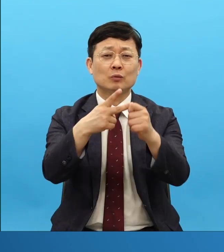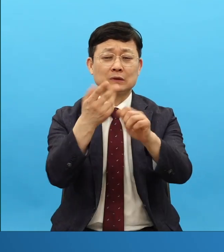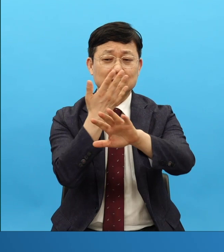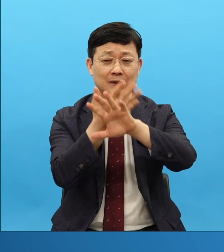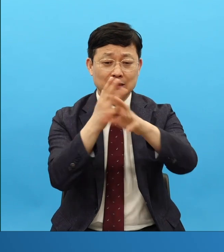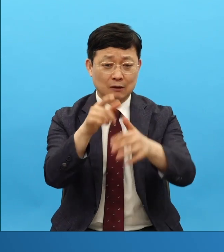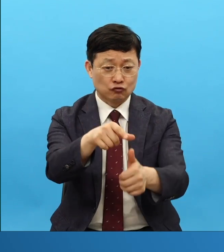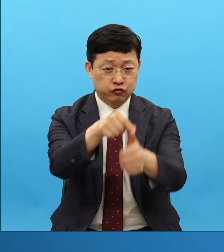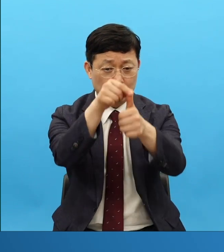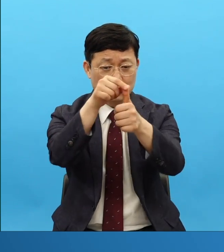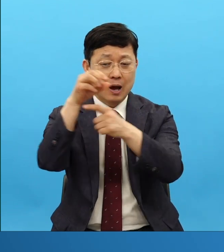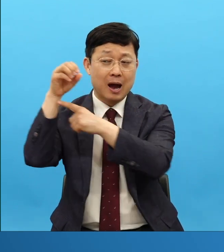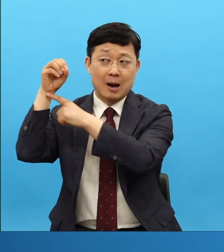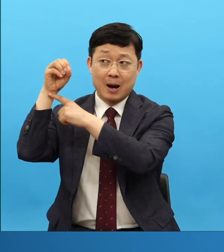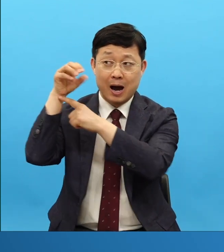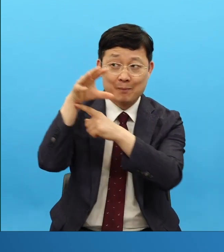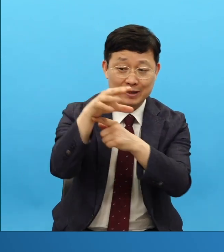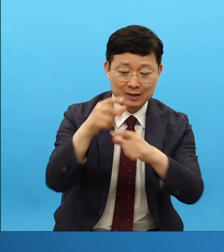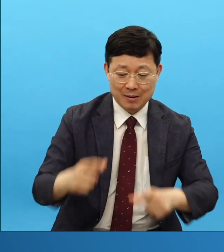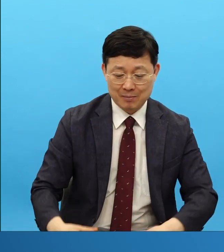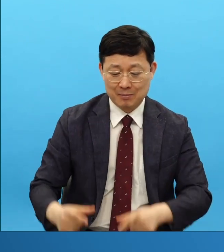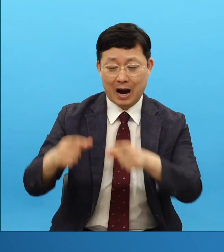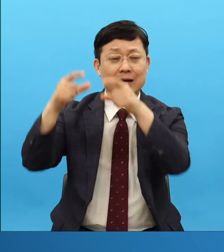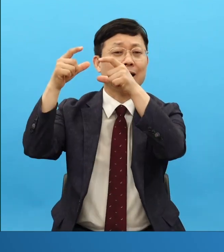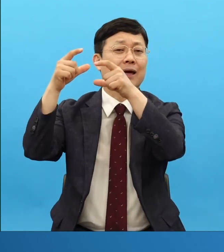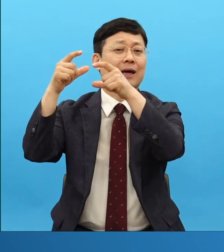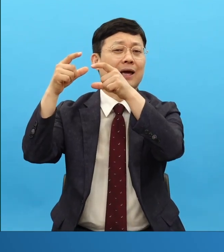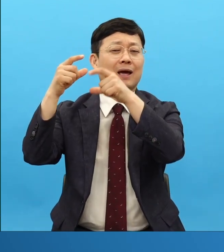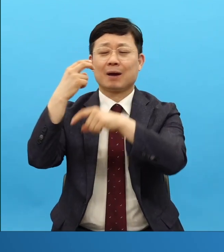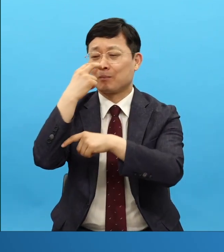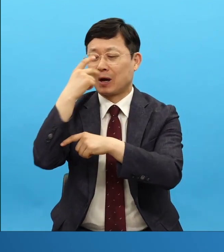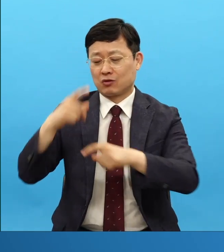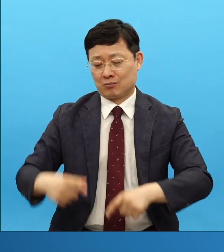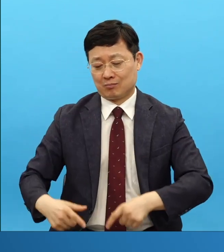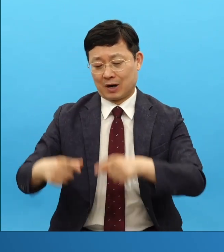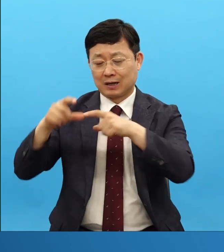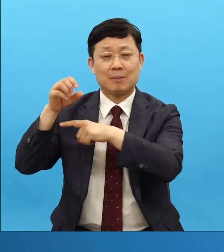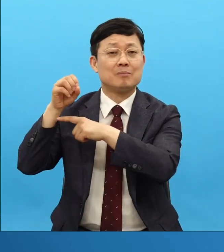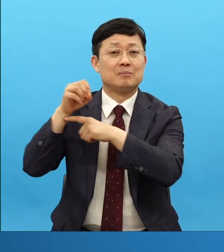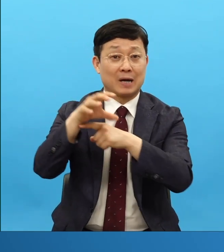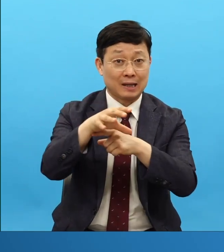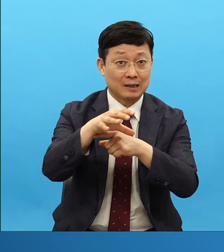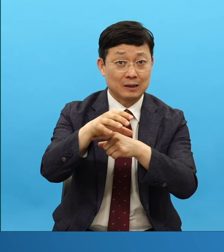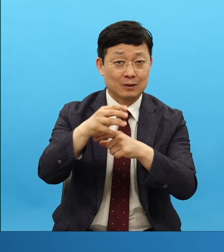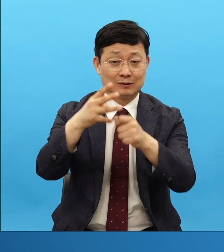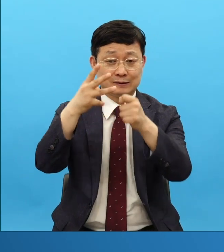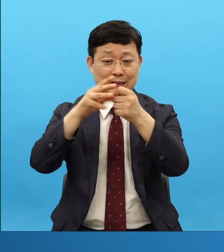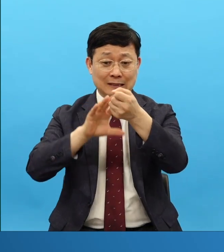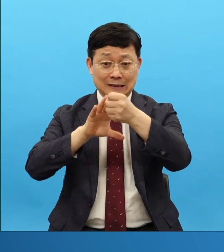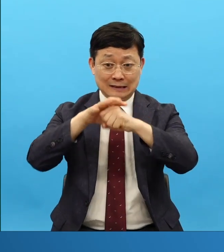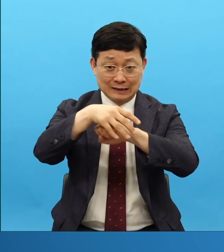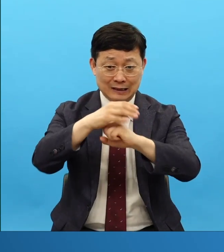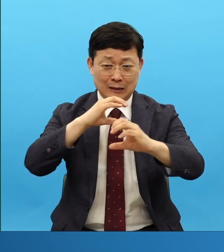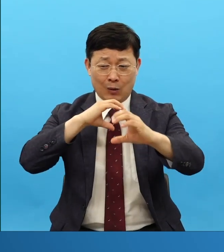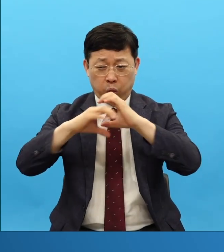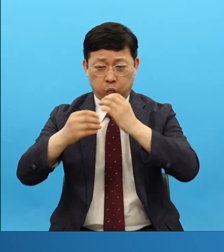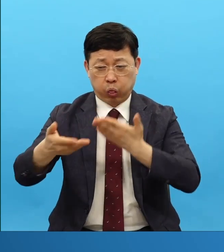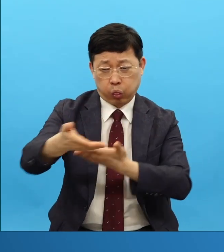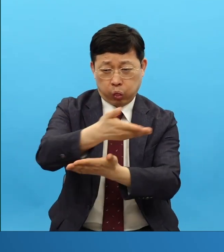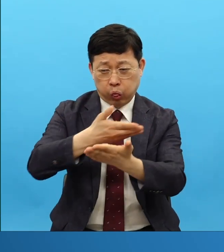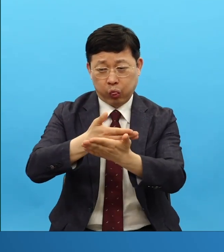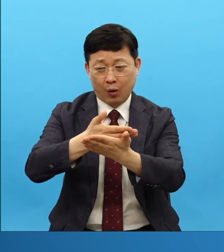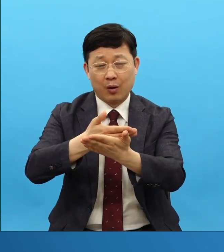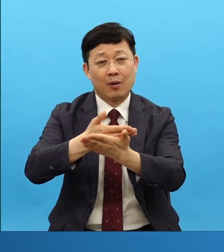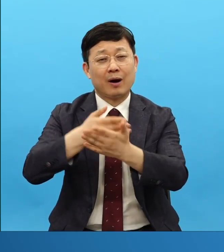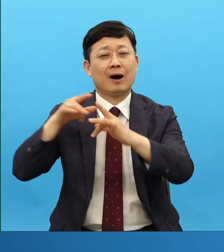거 아닙니까? That is how you can save others. 그게 파수망됩니다. That is the 그리고 watchtower. 전 세계와 통하는 뭐가 있어야 될 거 아니에요. You